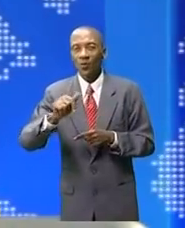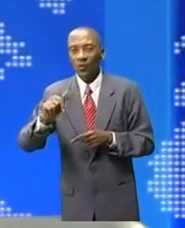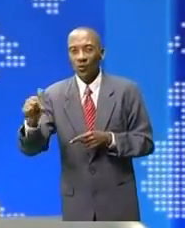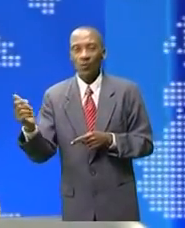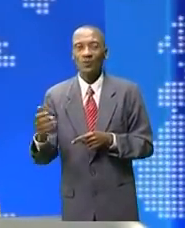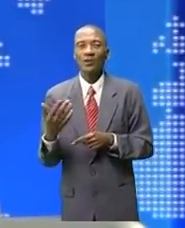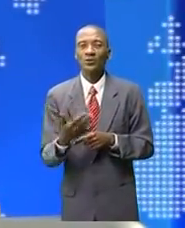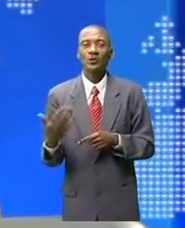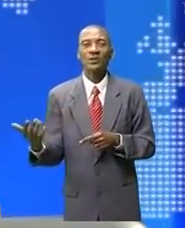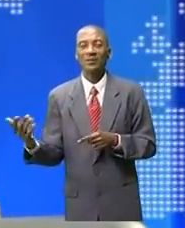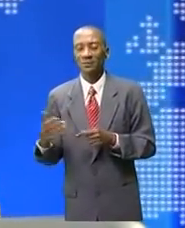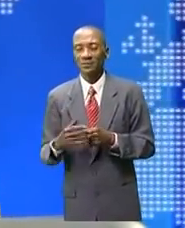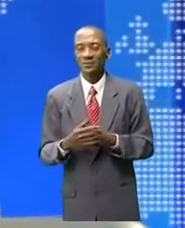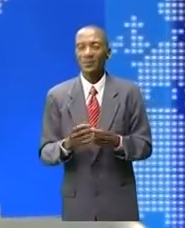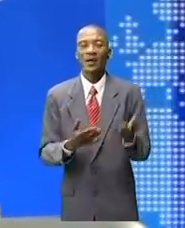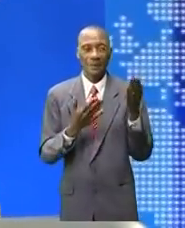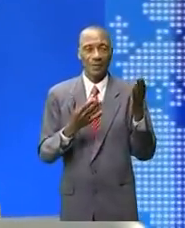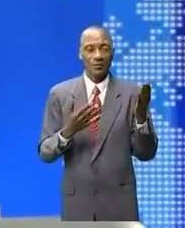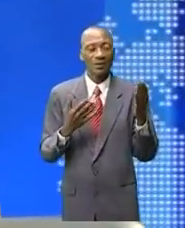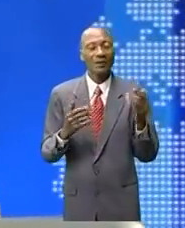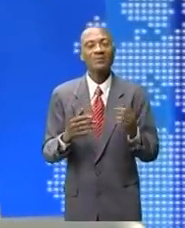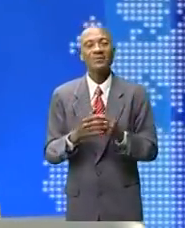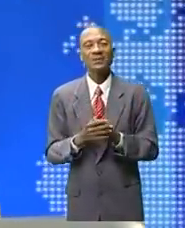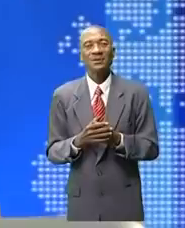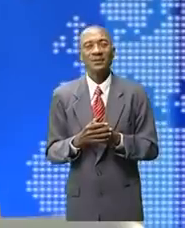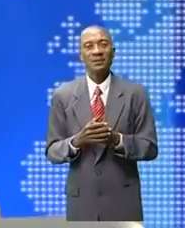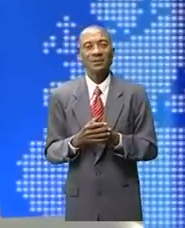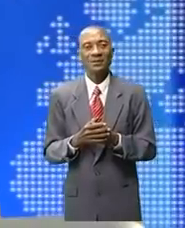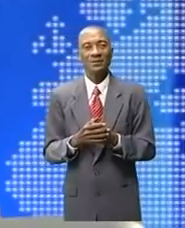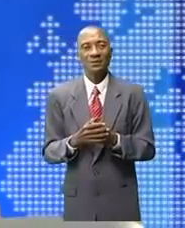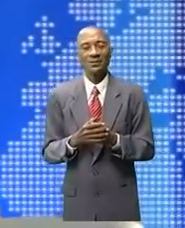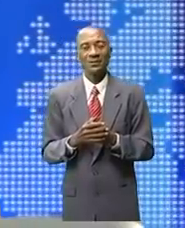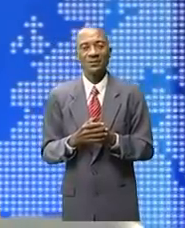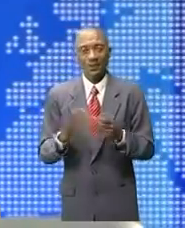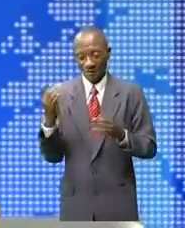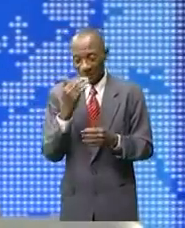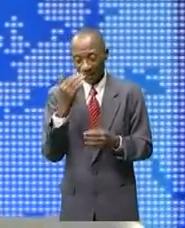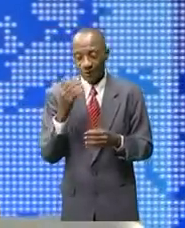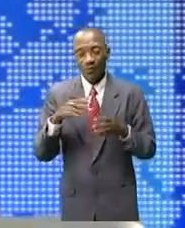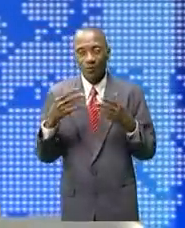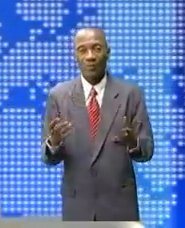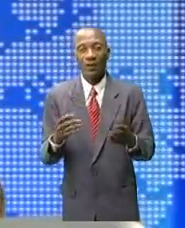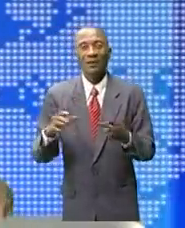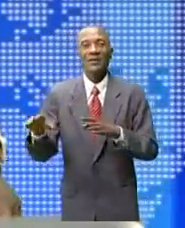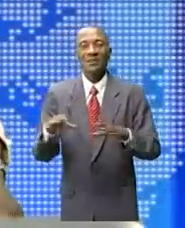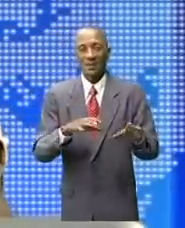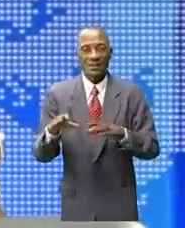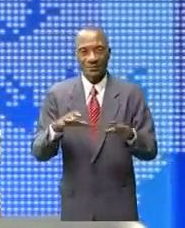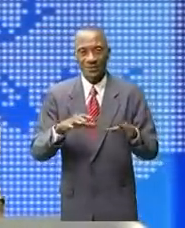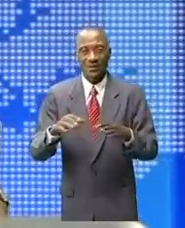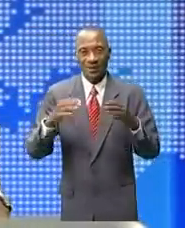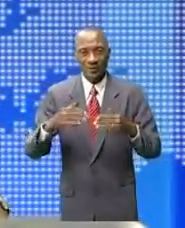les territoires de Inongo et Kiri pour la mise en exécution et le bon fonctionnement du projet. Une cérémonie présidée par